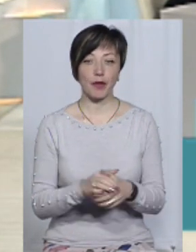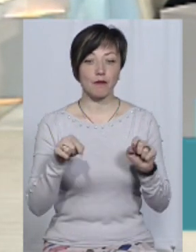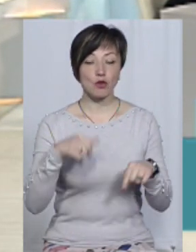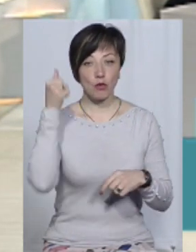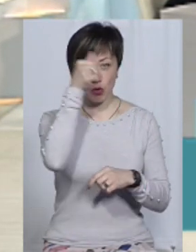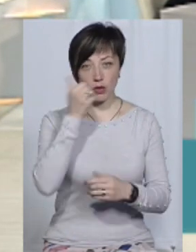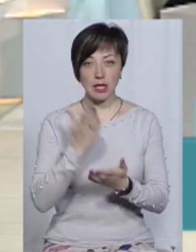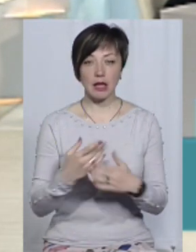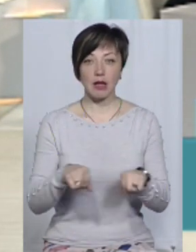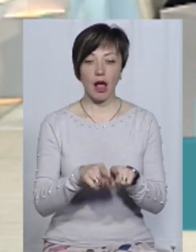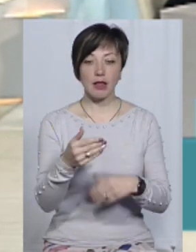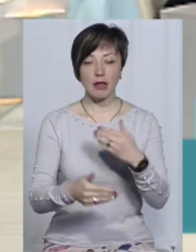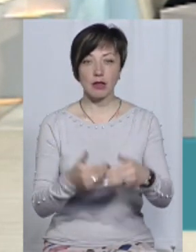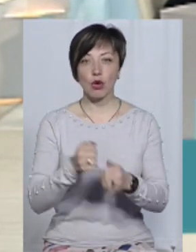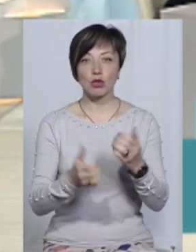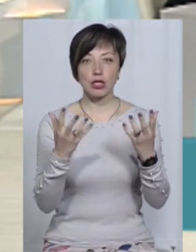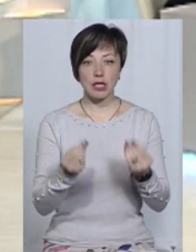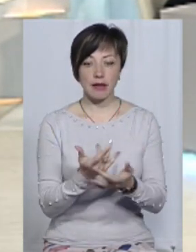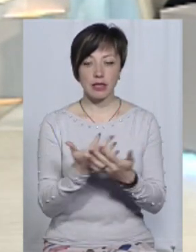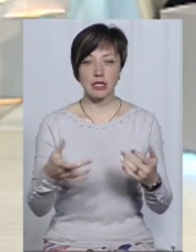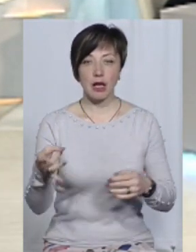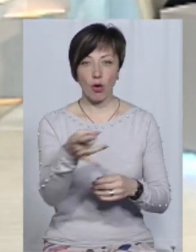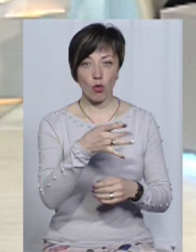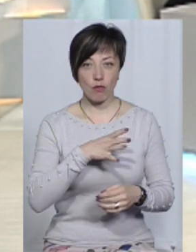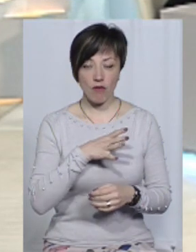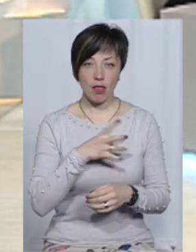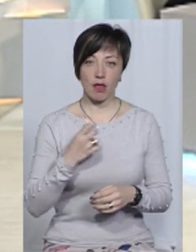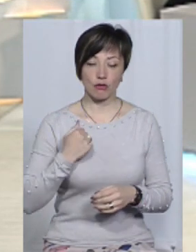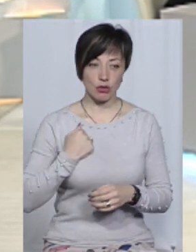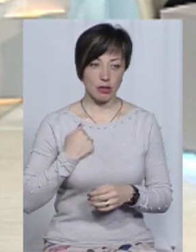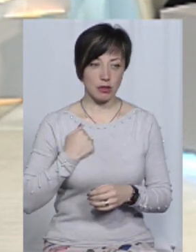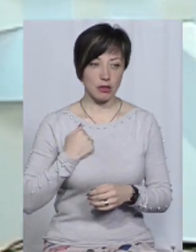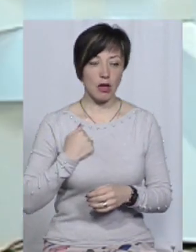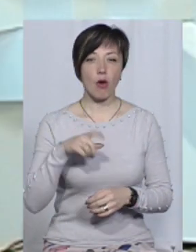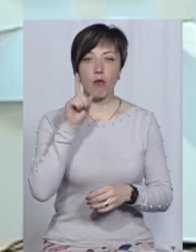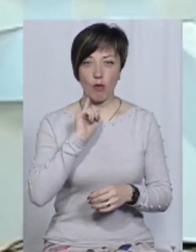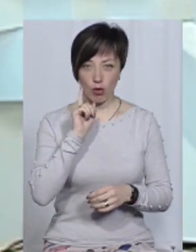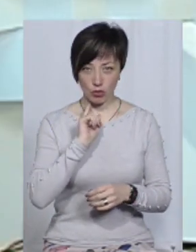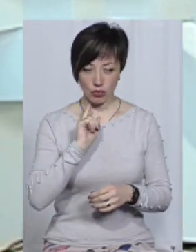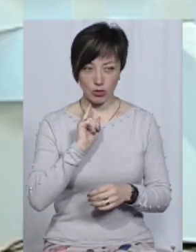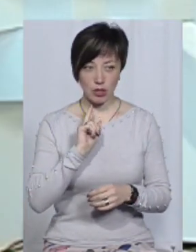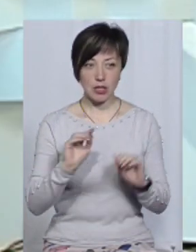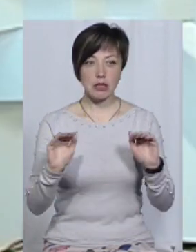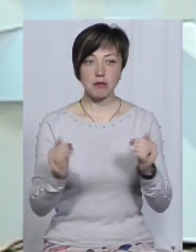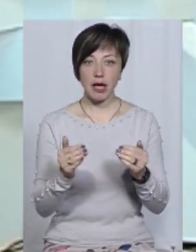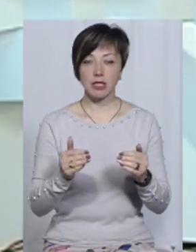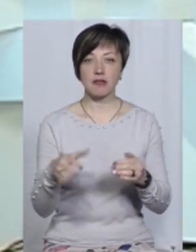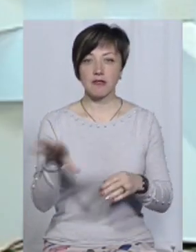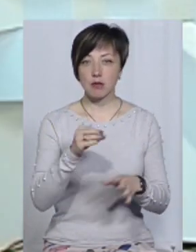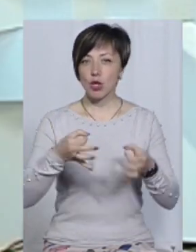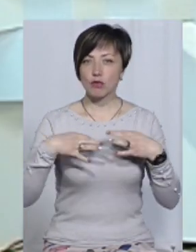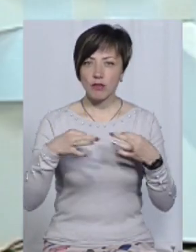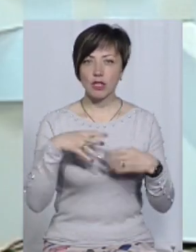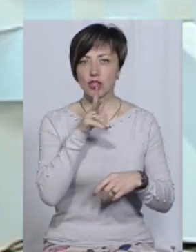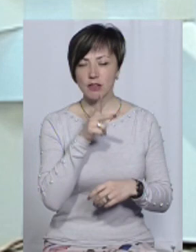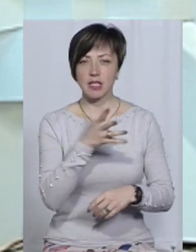цьому році є така тенденція, тому що я майже кожен день в різних регіонах буваю. На жаль, поки що зменшення. От всі мені